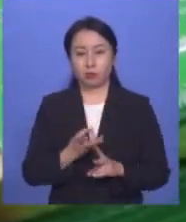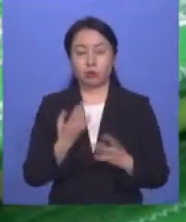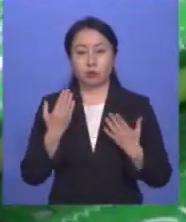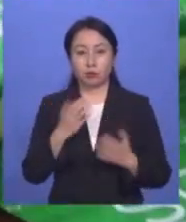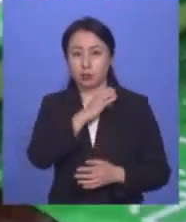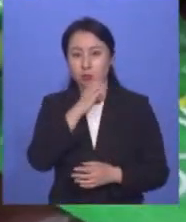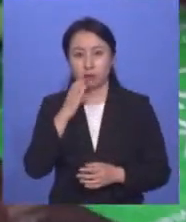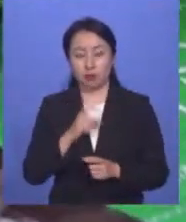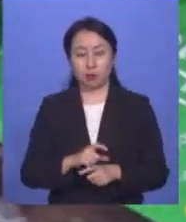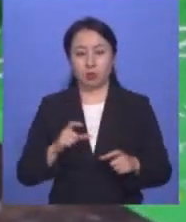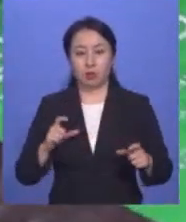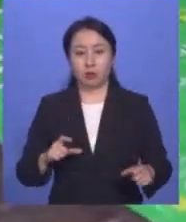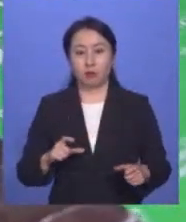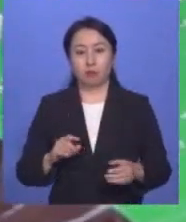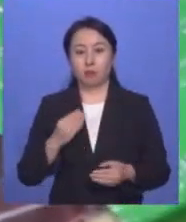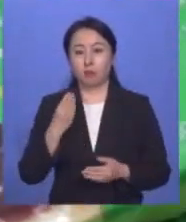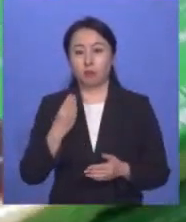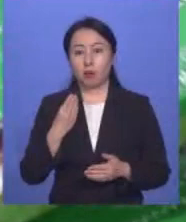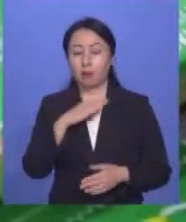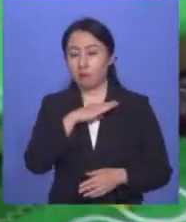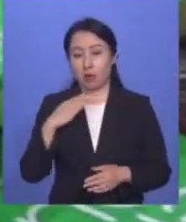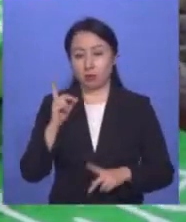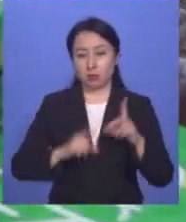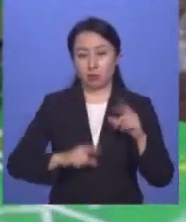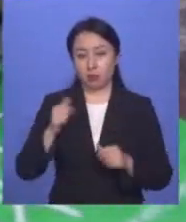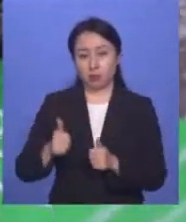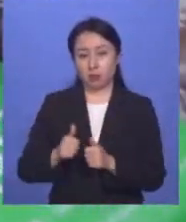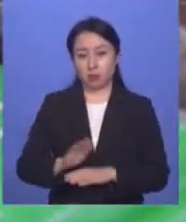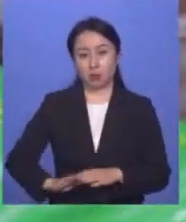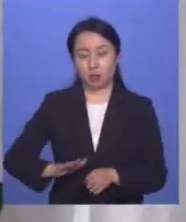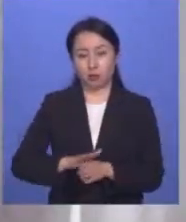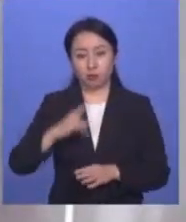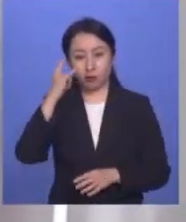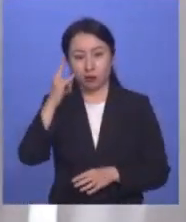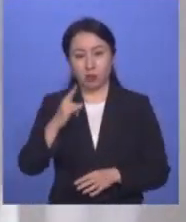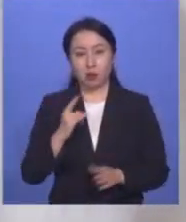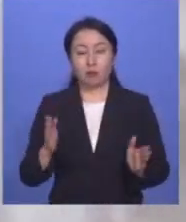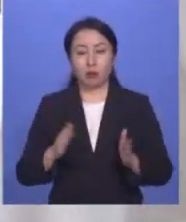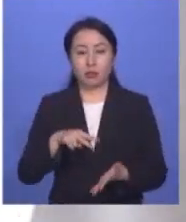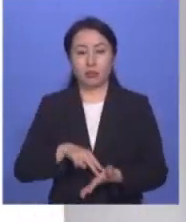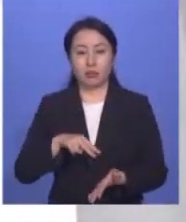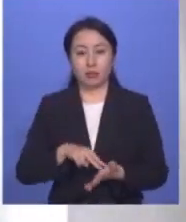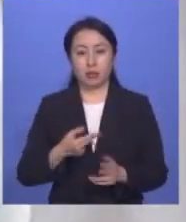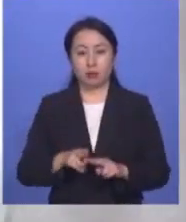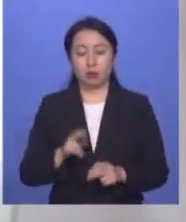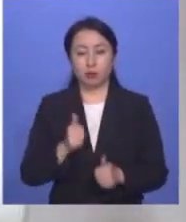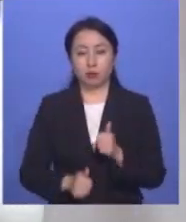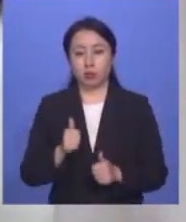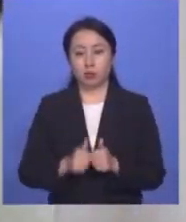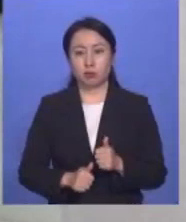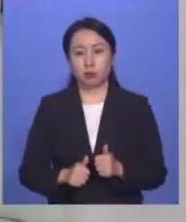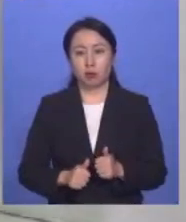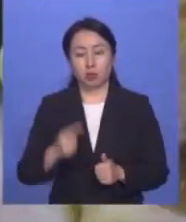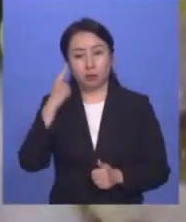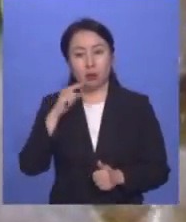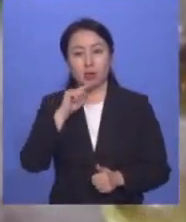спросом у североказахстанцев. При этом мясо птицы, которое ввозится из соседних стран, реализуется в Казахстане по низкой цене. Поэтому нередко покупатели из